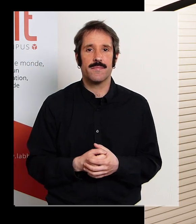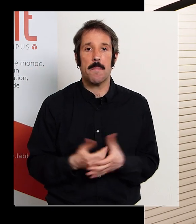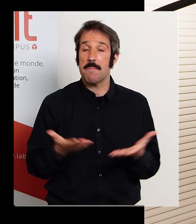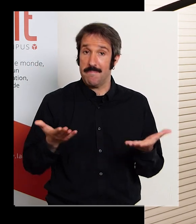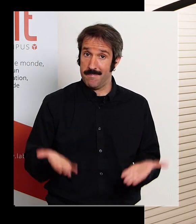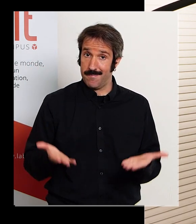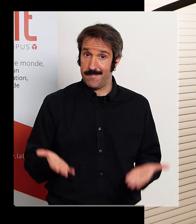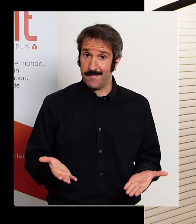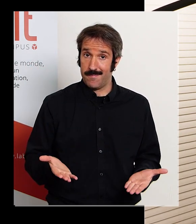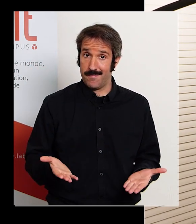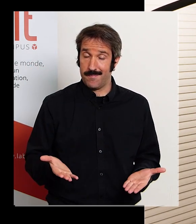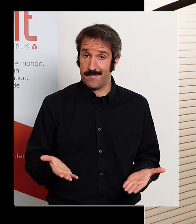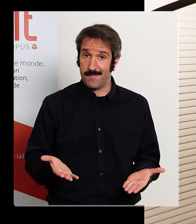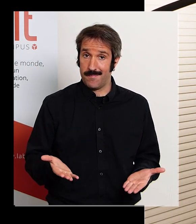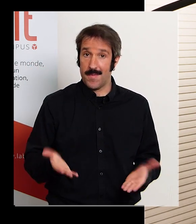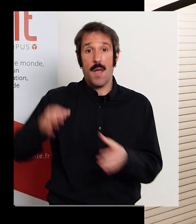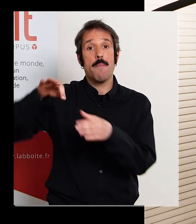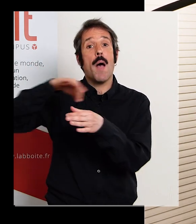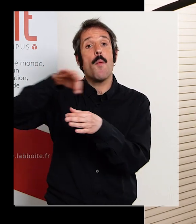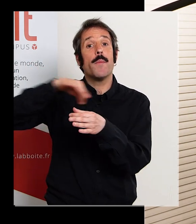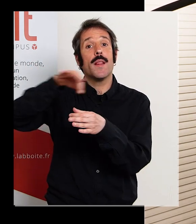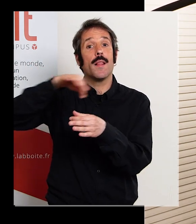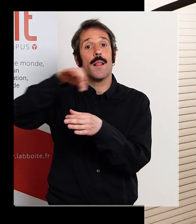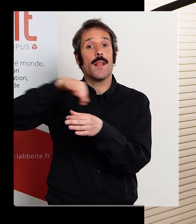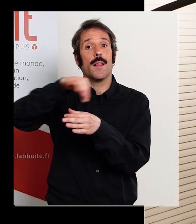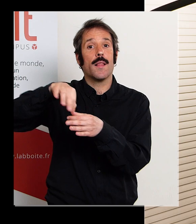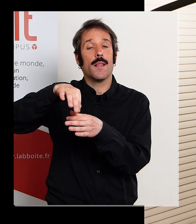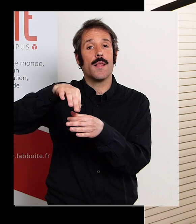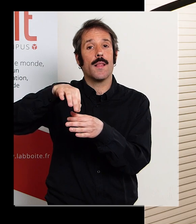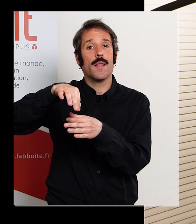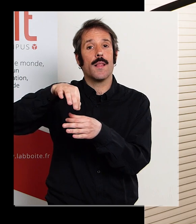jaune. Nous pouvons prendre la bobine,